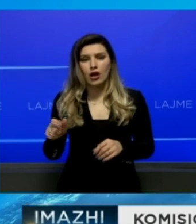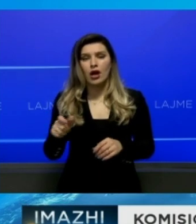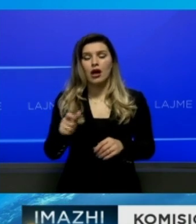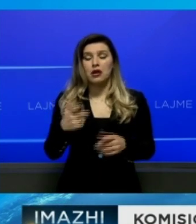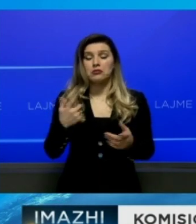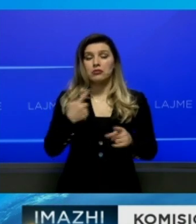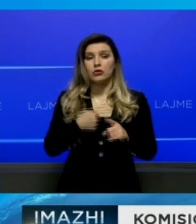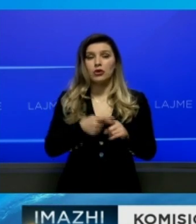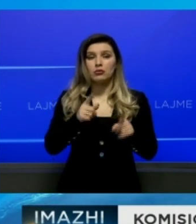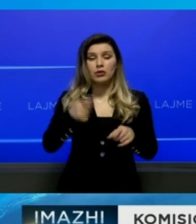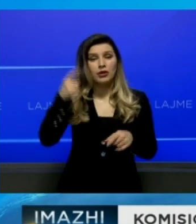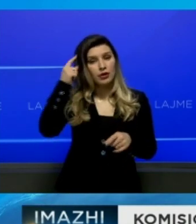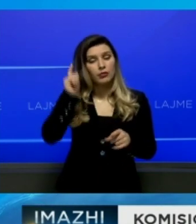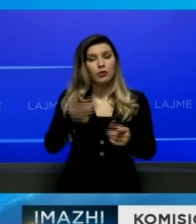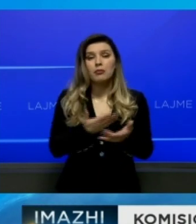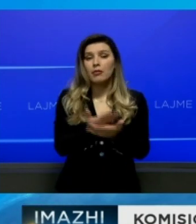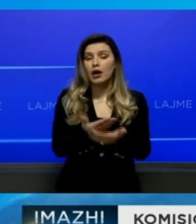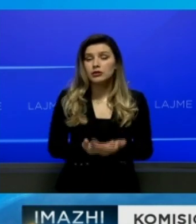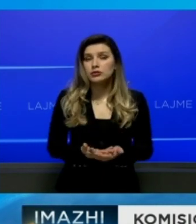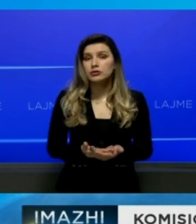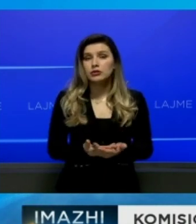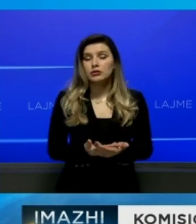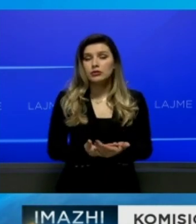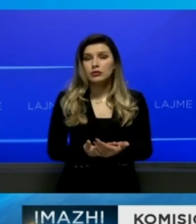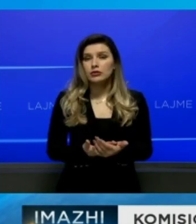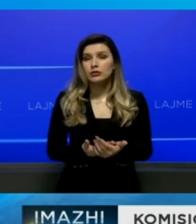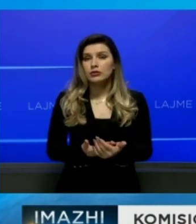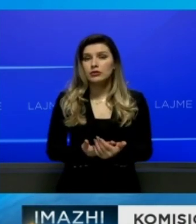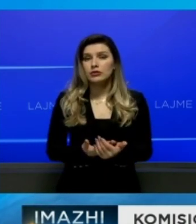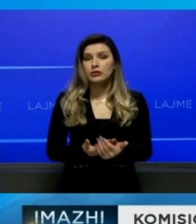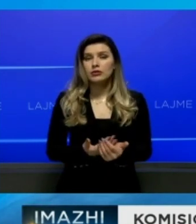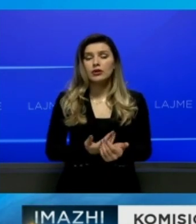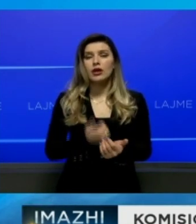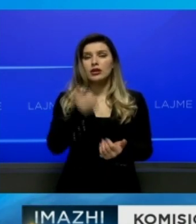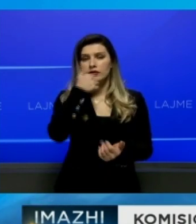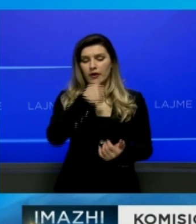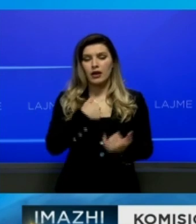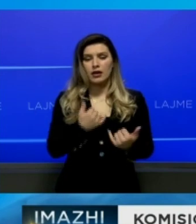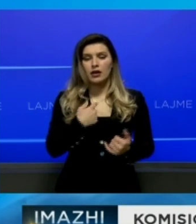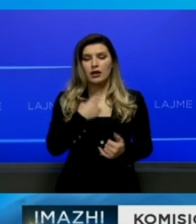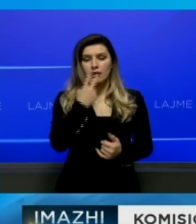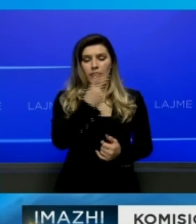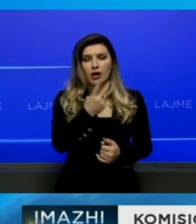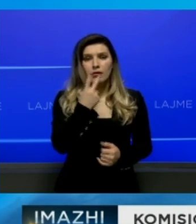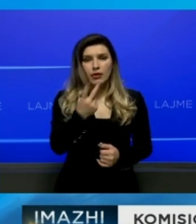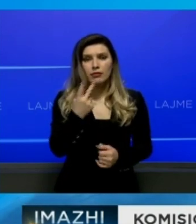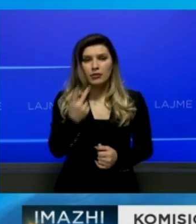do të duhet që t'i paraqisin. Atë se çfarë kemi parë në këto të dhëna,